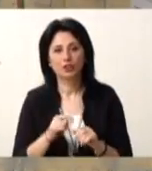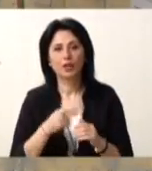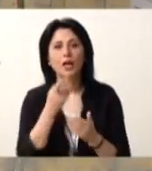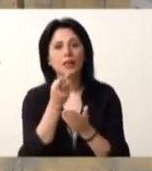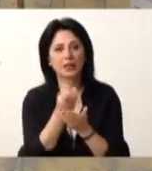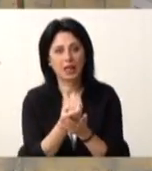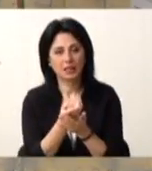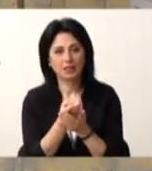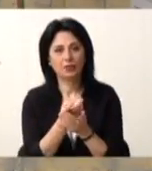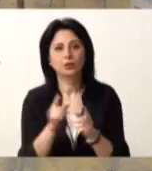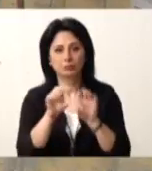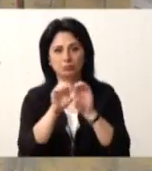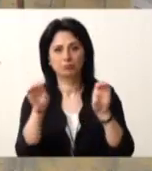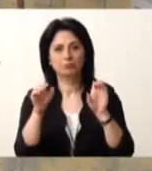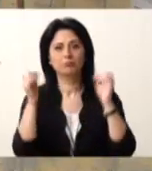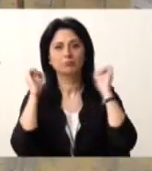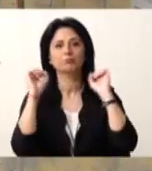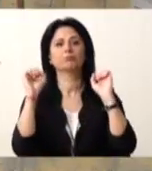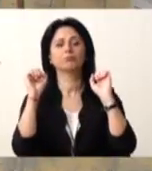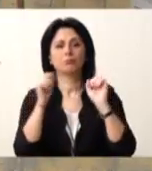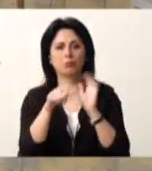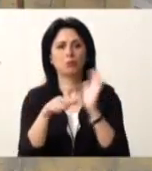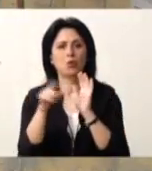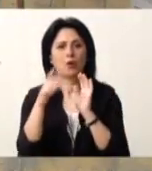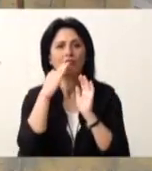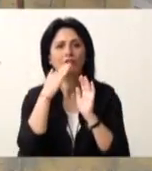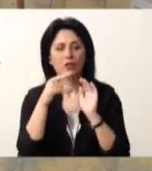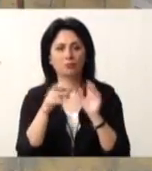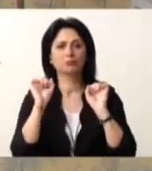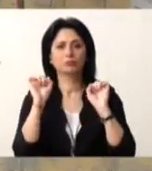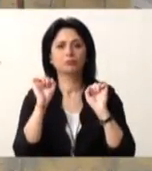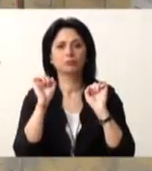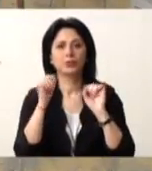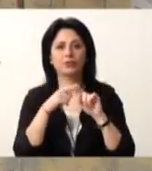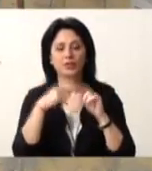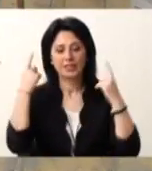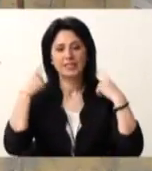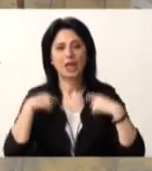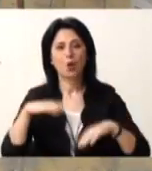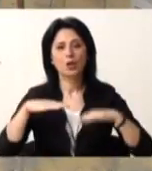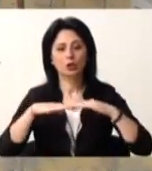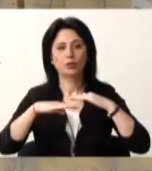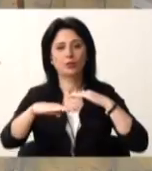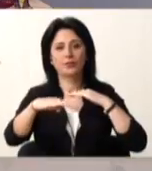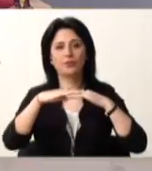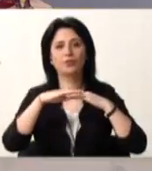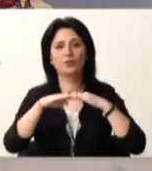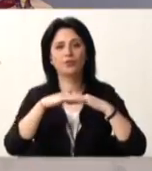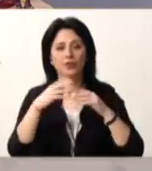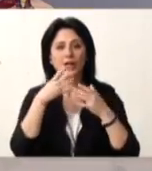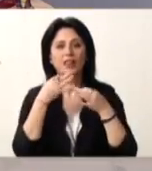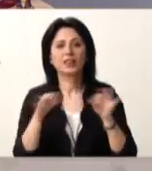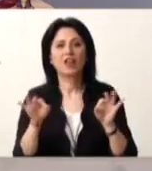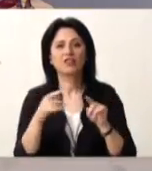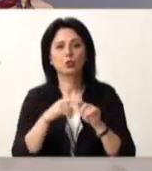დაწვეთ, მოიმარჯვოთ ეს რაღაცები მაგალითად თავის ქვეშ, ძალიან მოხერხებულად განაწილოთ სხეულის წონა და ავარჯიშოთ აი ესე